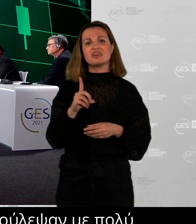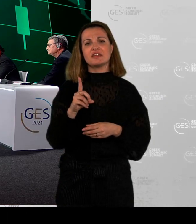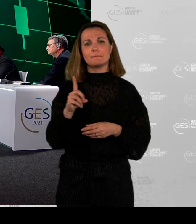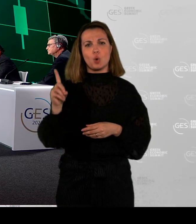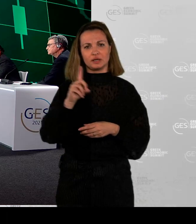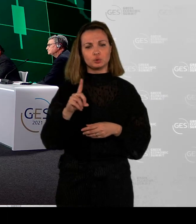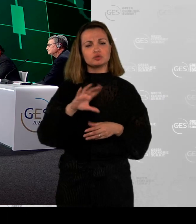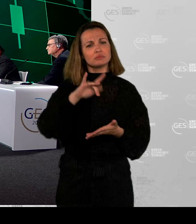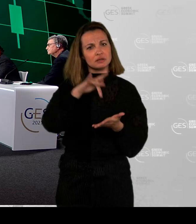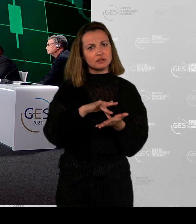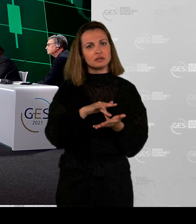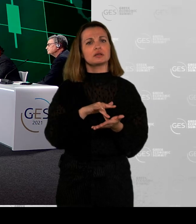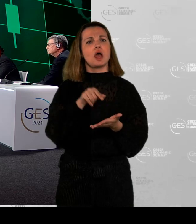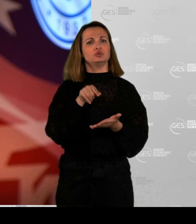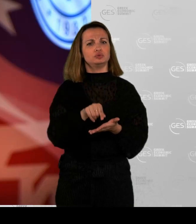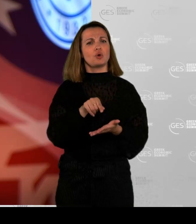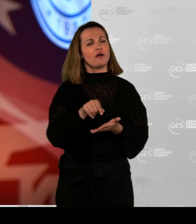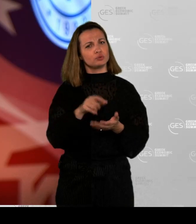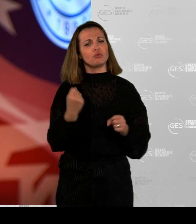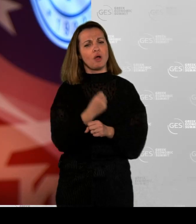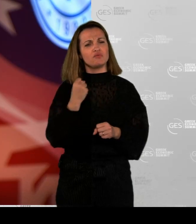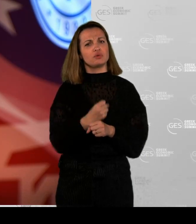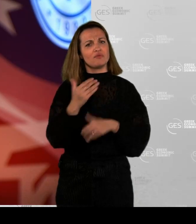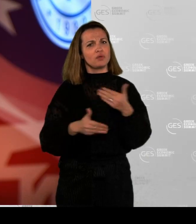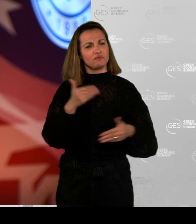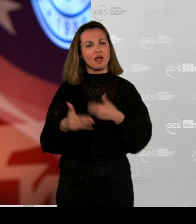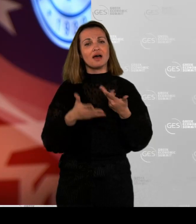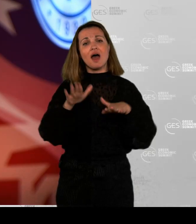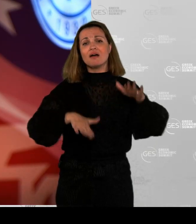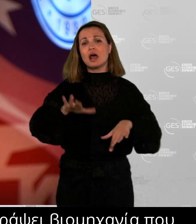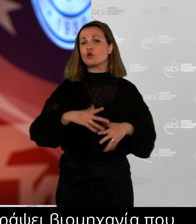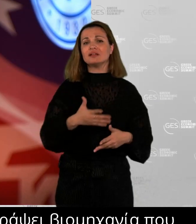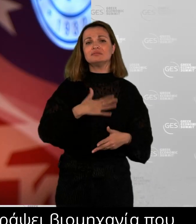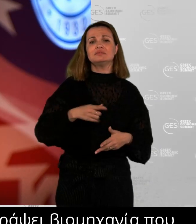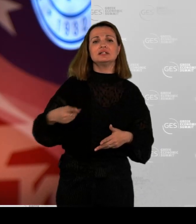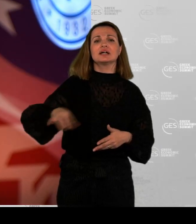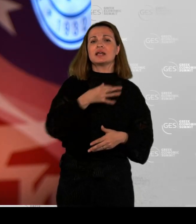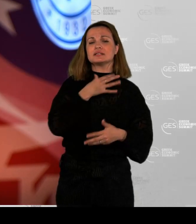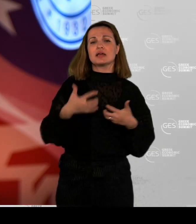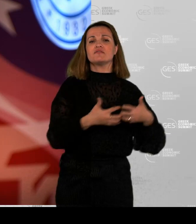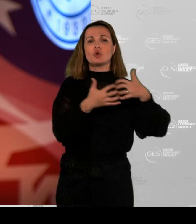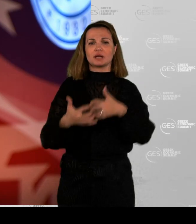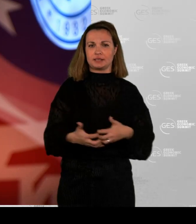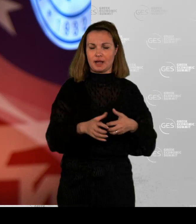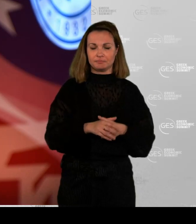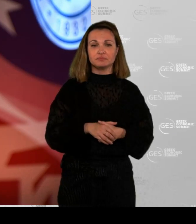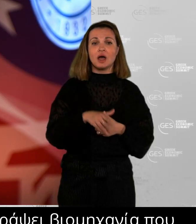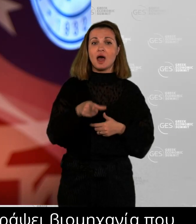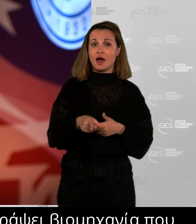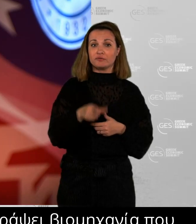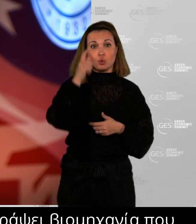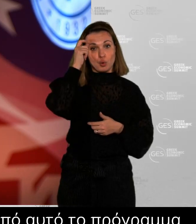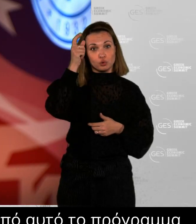προδιαγράψει η βιομηχανία που τους προσωράριζε. Οι υπεραξίες που αναπτύχθηκαν από αυτό το πρόγραμμα ήταν πολύ σημαντικές.